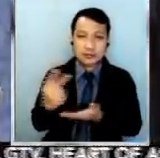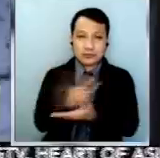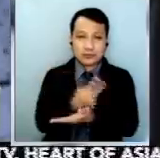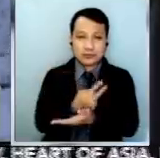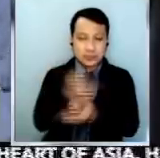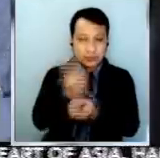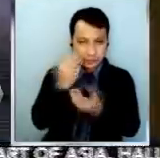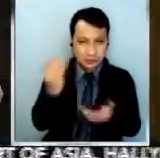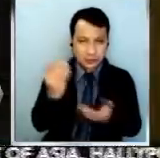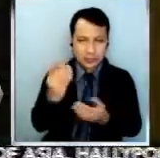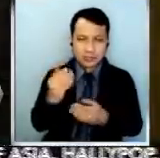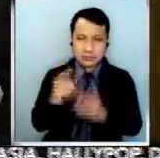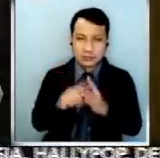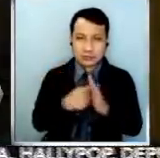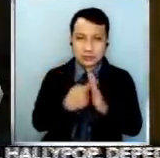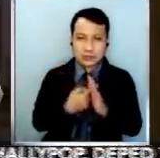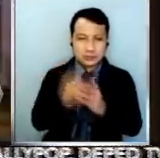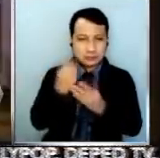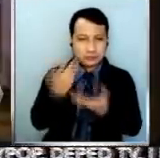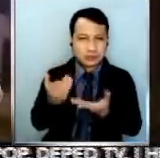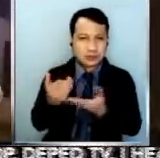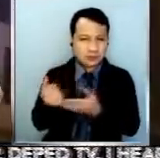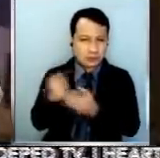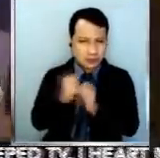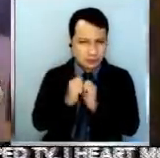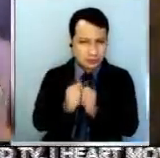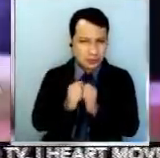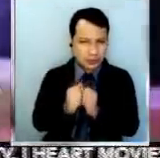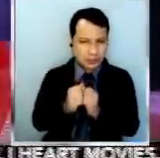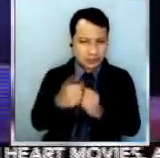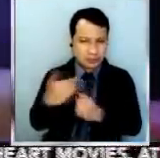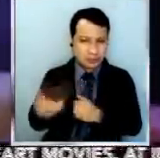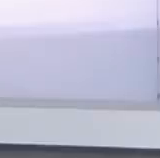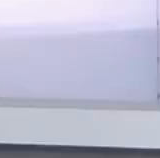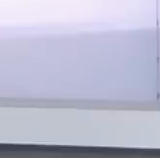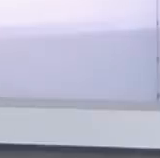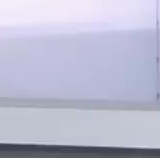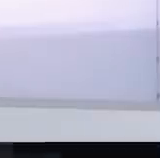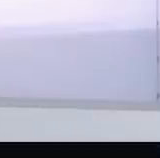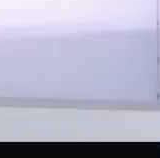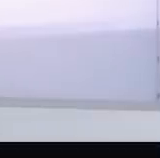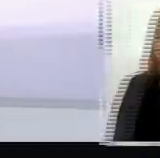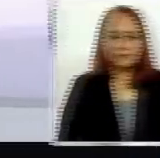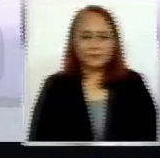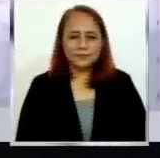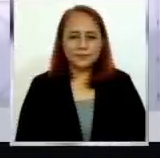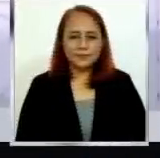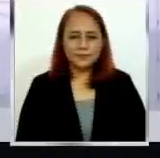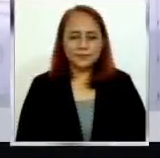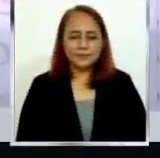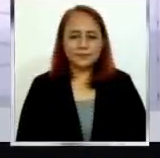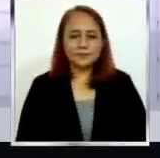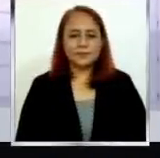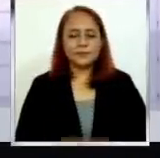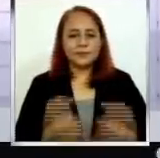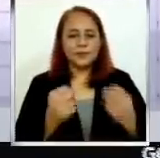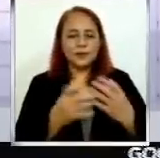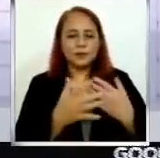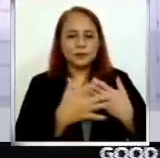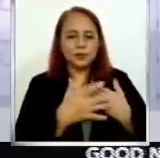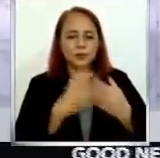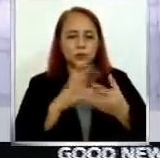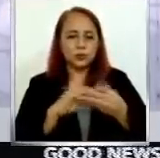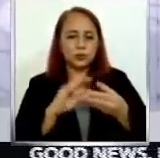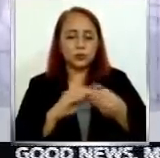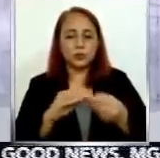nito, mapapakapit ang viewers sa tindi ng finale ng ang dalawang ikaw. Marami po ang naantig sa kwento ng isang bata at